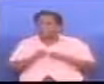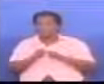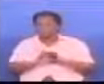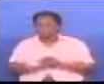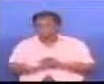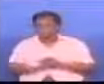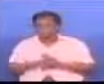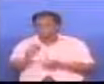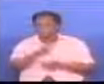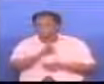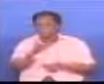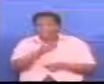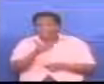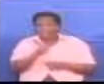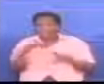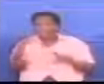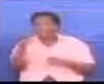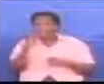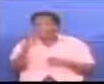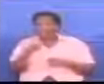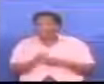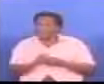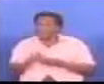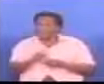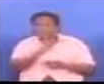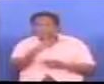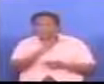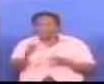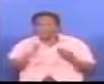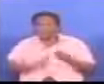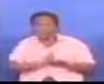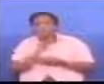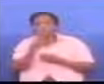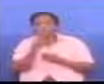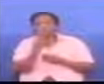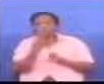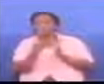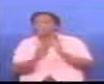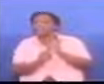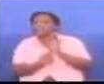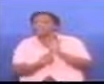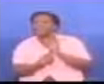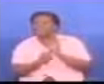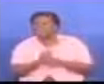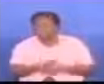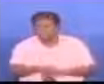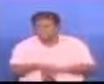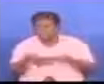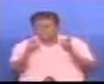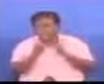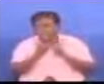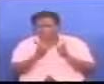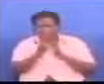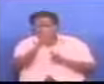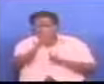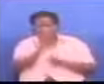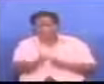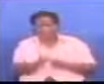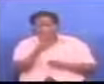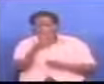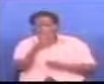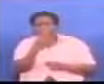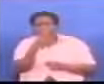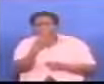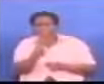deni letu la taifa limefikia dola bilioni 26, ambayo ni sawa na 32%